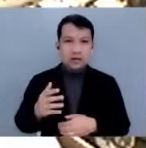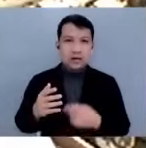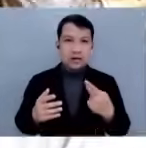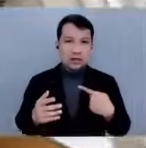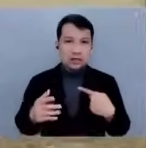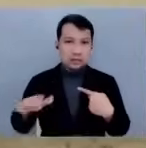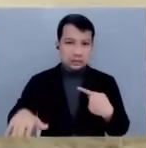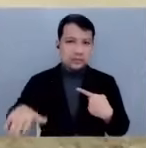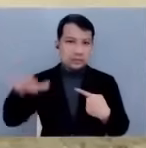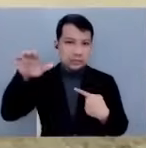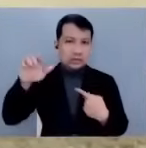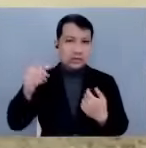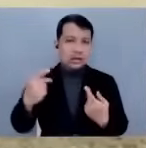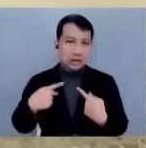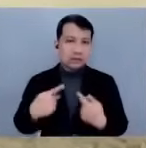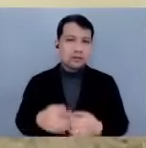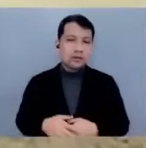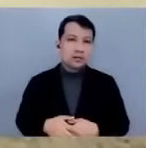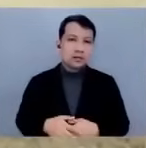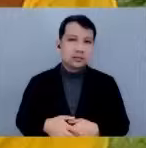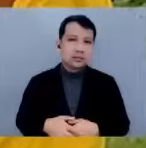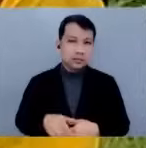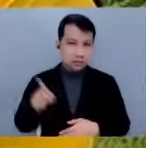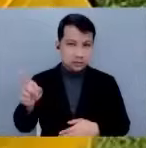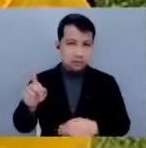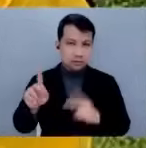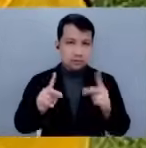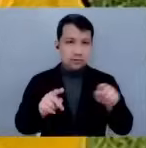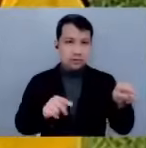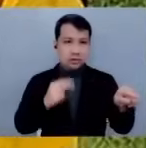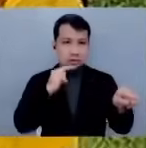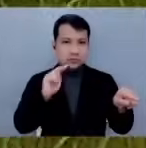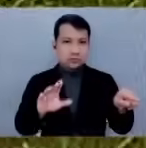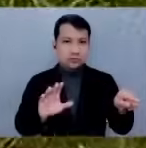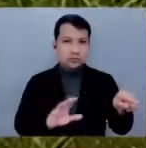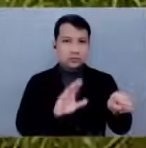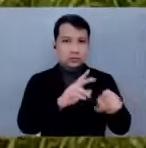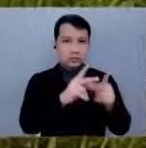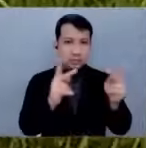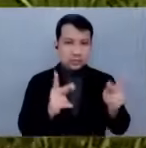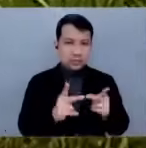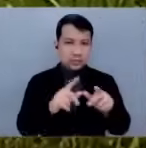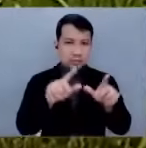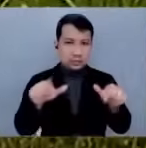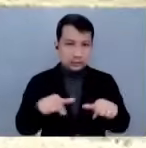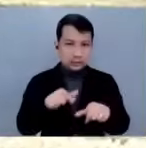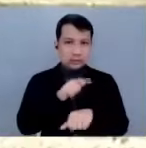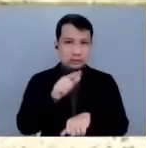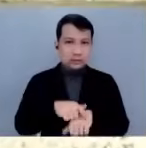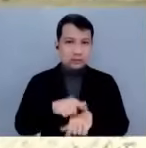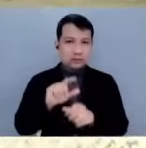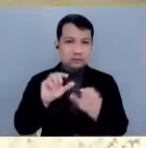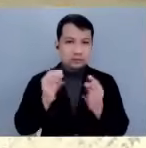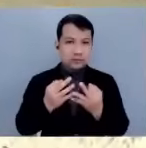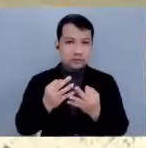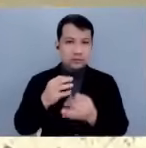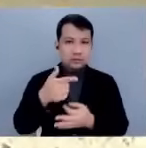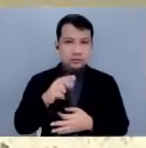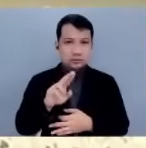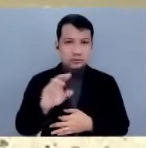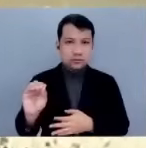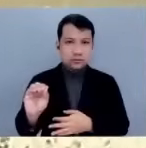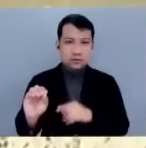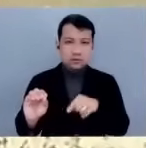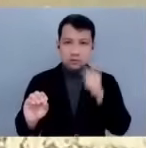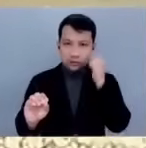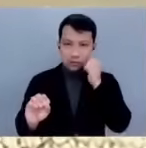lumaki. Inurupa ng isang residente sa News 5 ang lupaing pagmamayari ng pamilya ni Guo. Madalas daw nilang nakikita doon si Guo noong